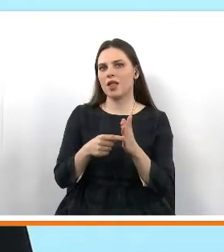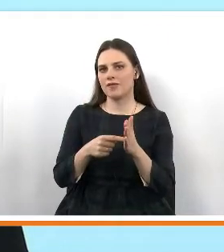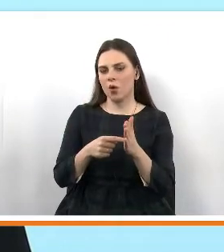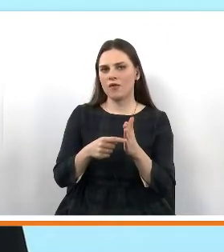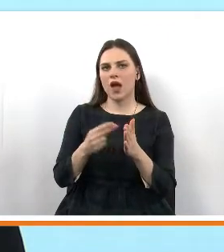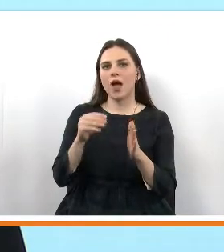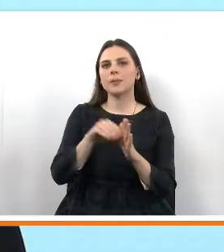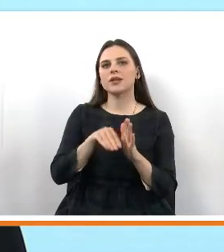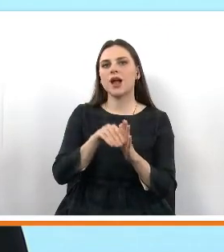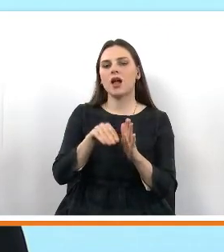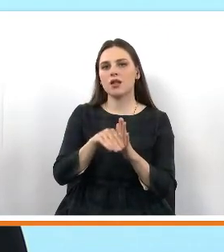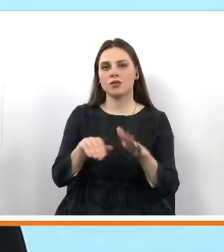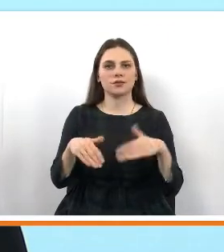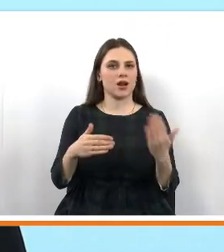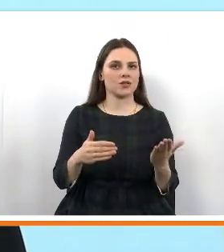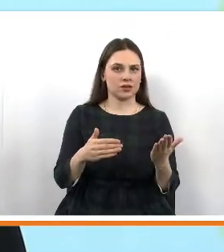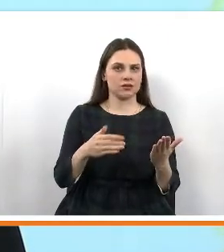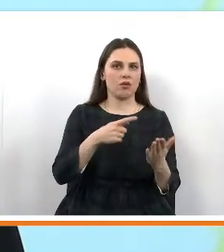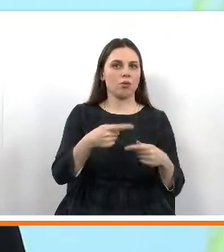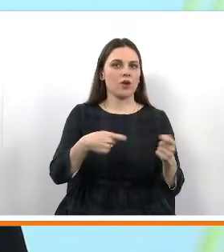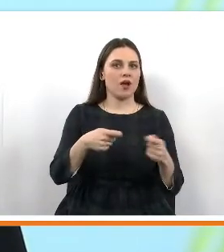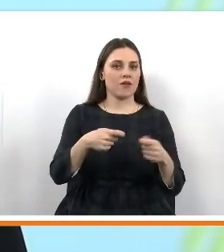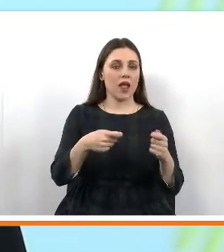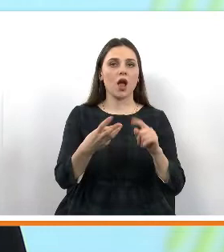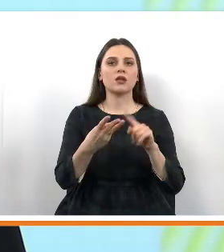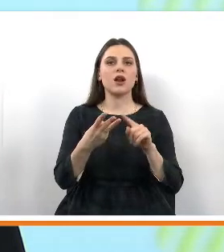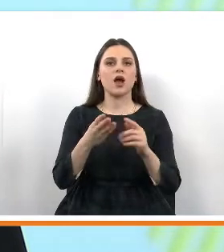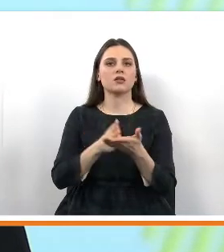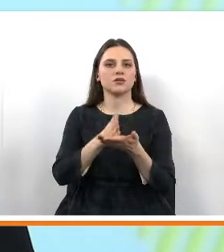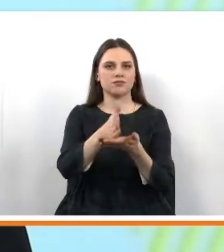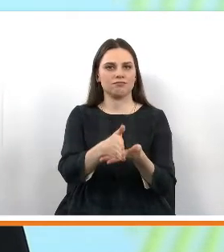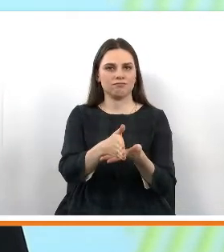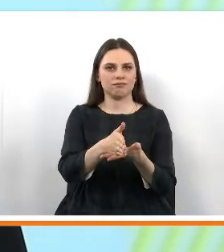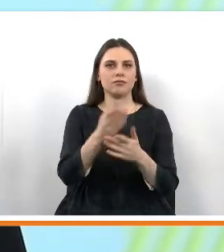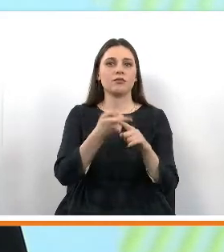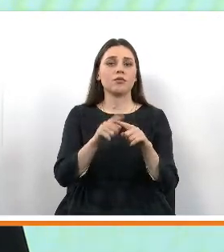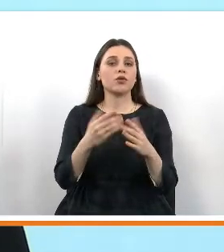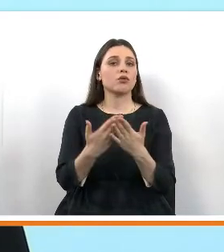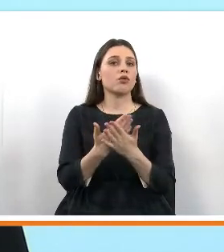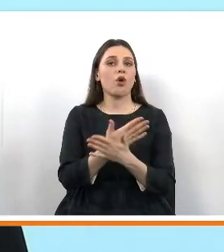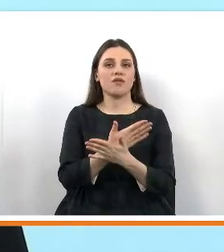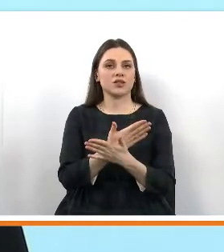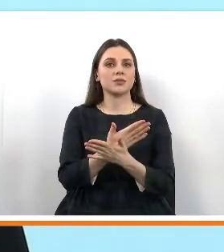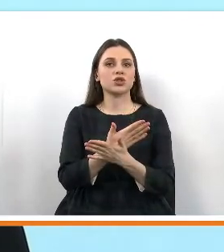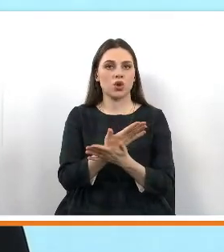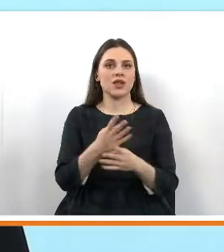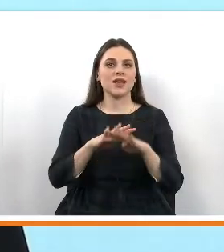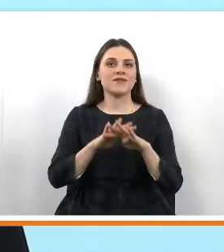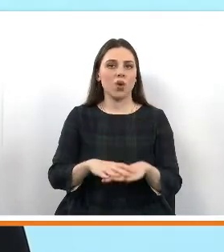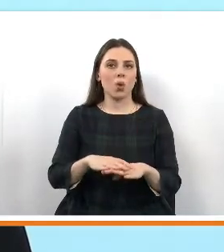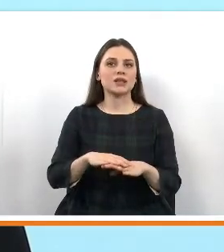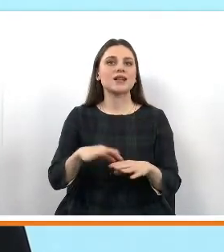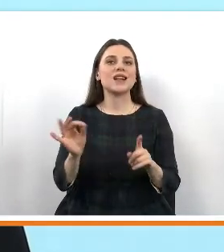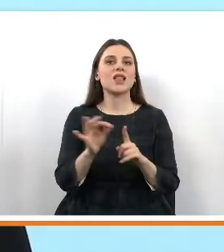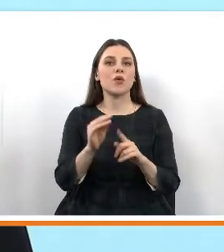правление, а с третьей стороны, это то, о чем забываю всегда, новоиспеченные фонды целевого капитала. Если целевой капитал формируется